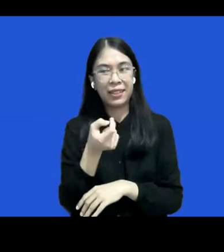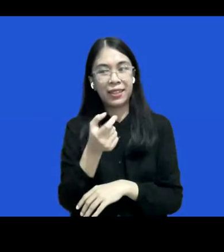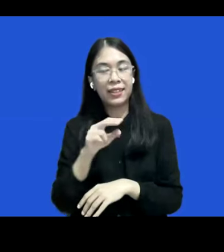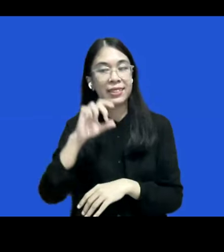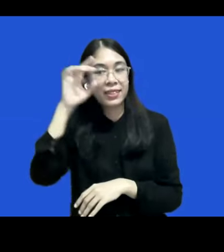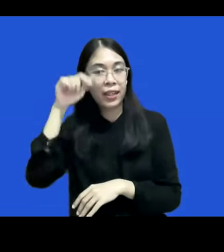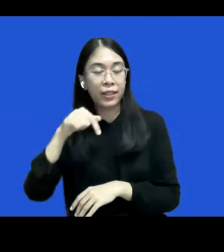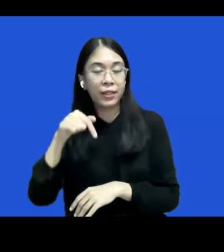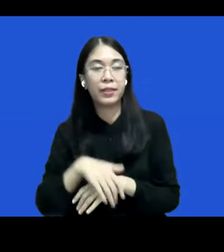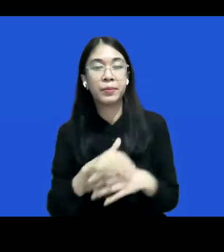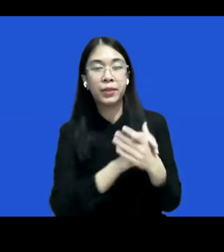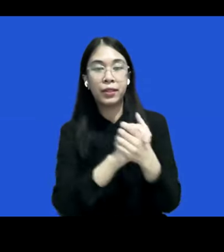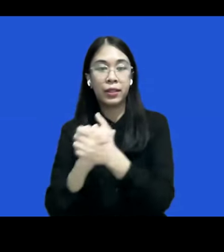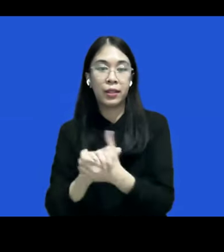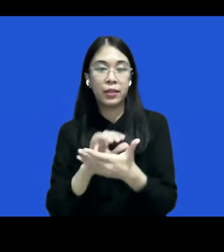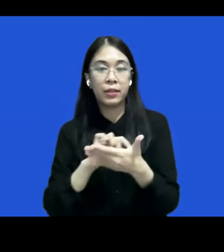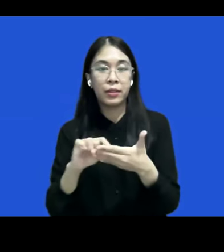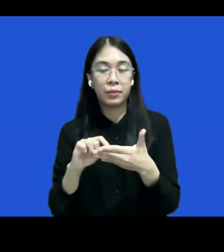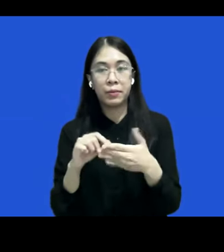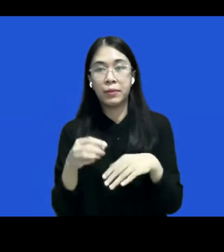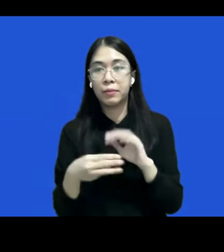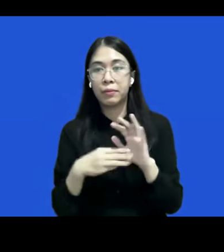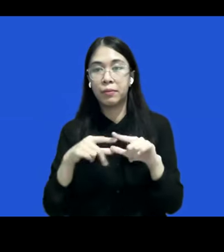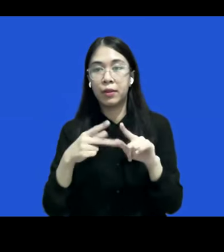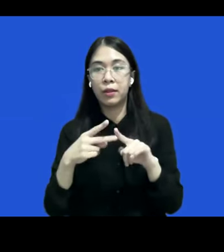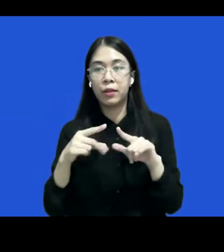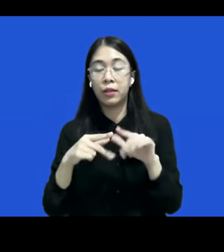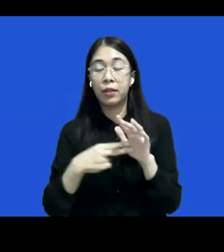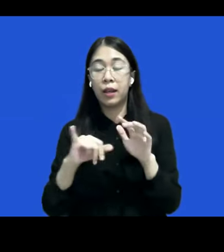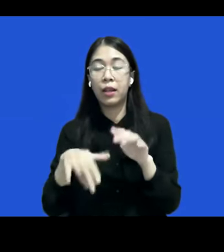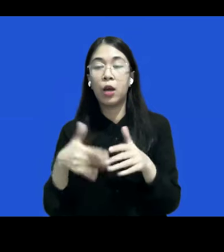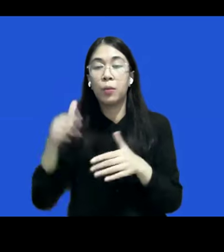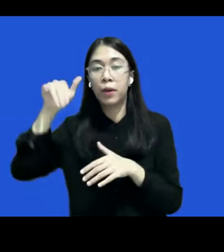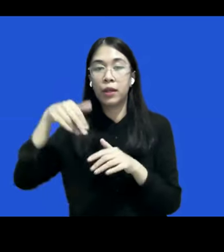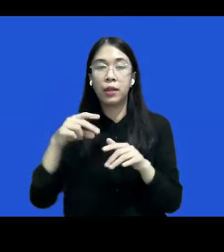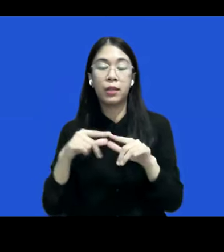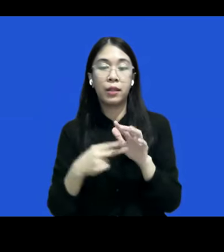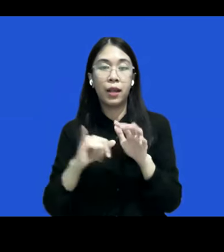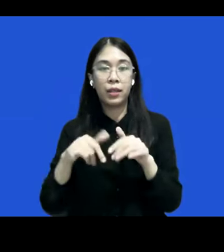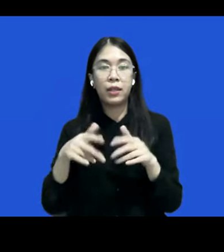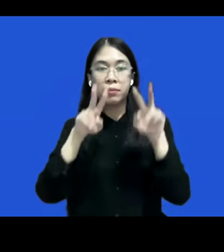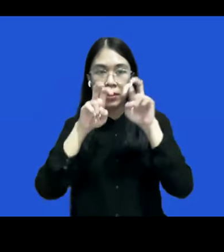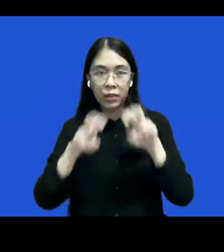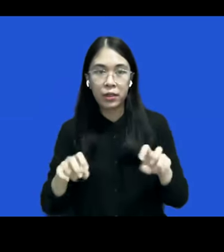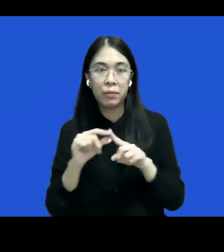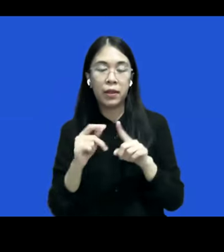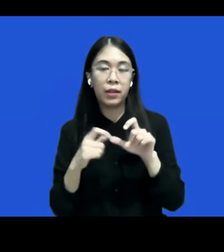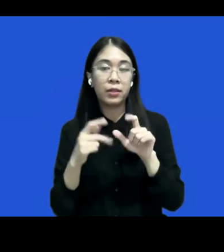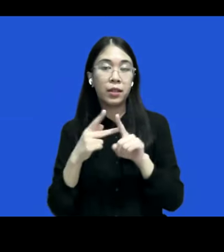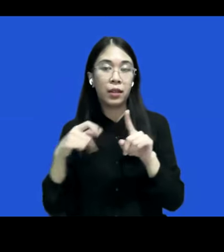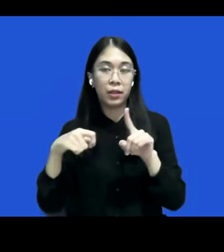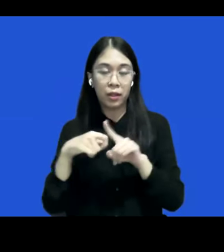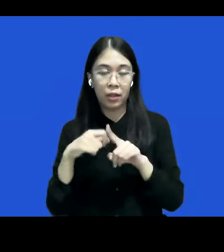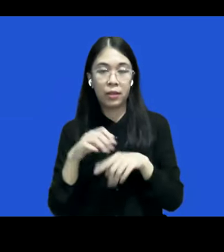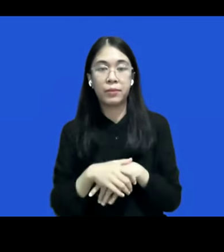ini. Perkenalkan, saya Bu Givya Maharani atau Rani, peneliti di Pusat Studi Hukum dan Kebijakan Indonesia, PSHK. Di